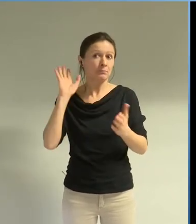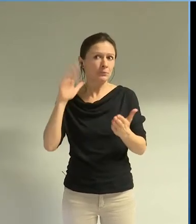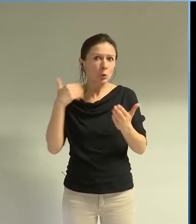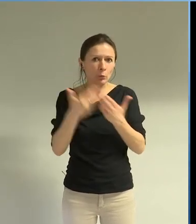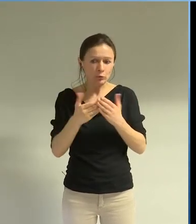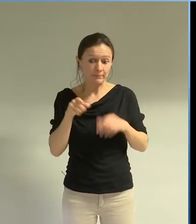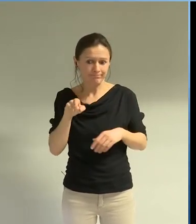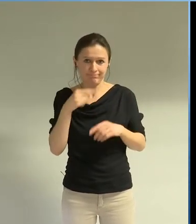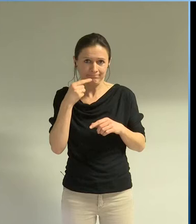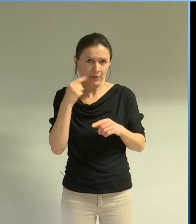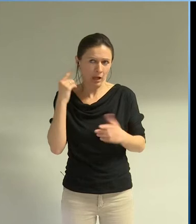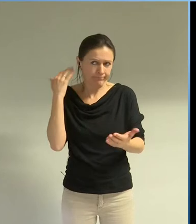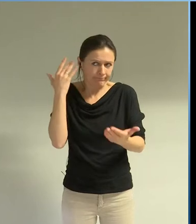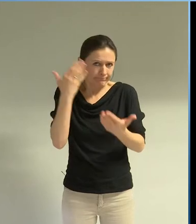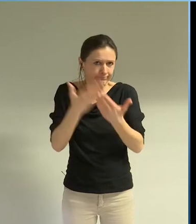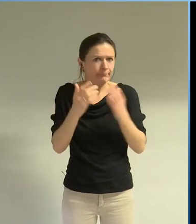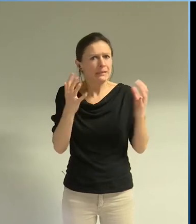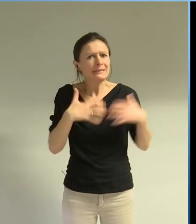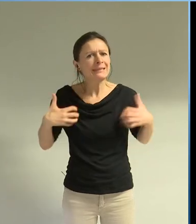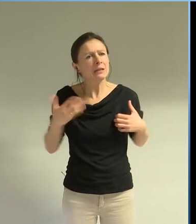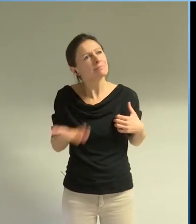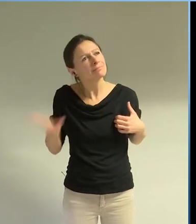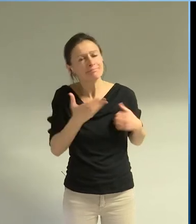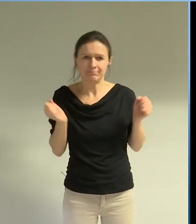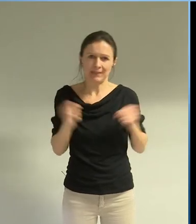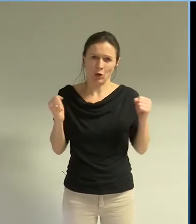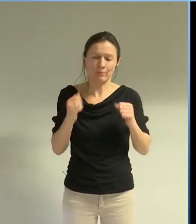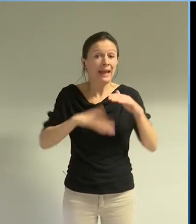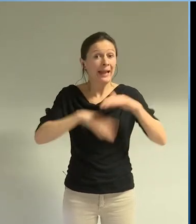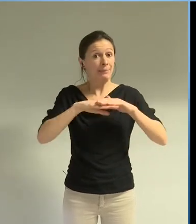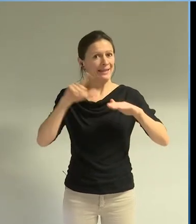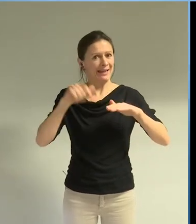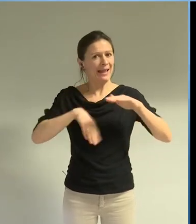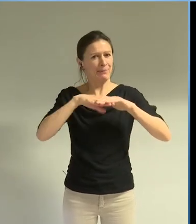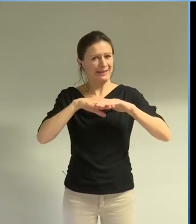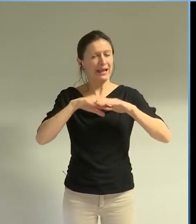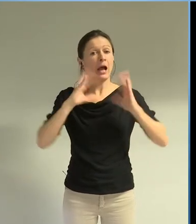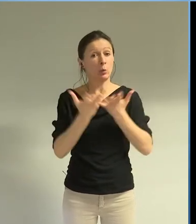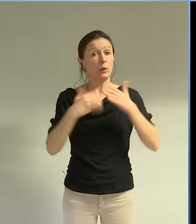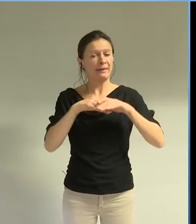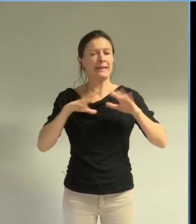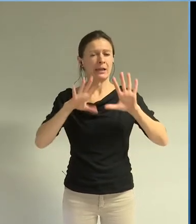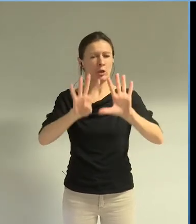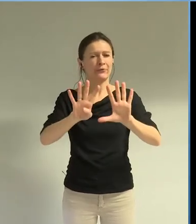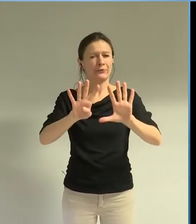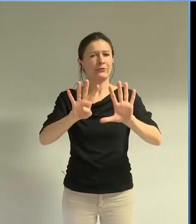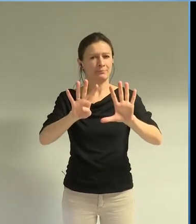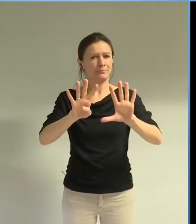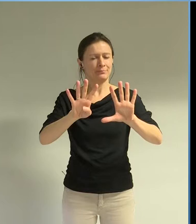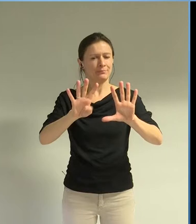scientifique ses limites actuellement identifiées tons sont au nombre de neuf le changement climatique